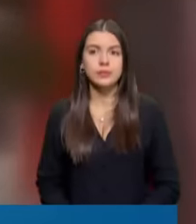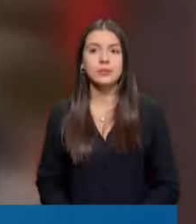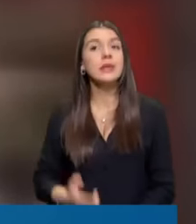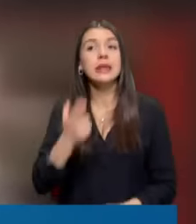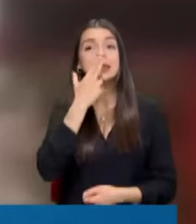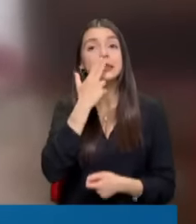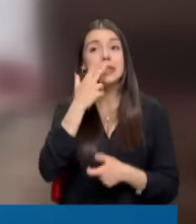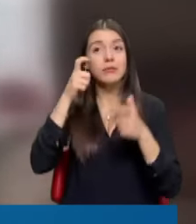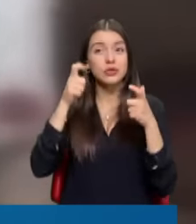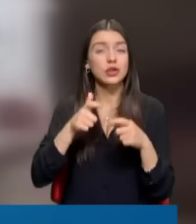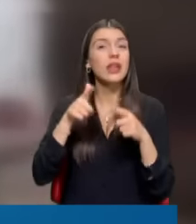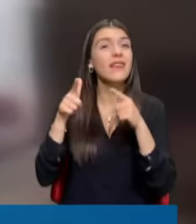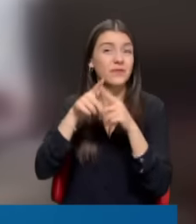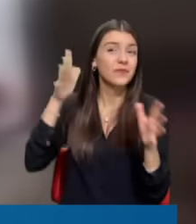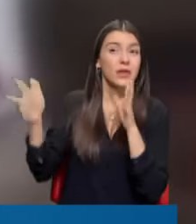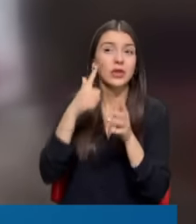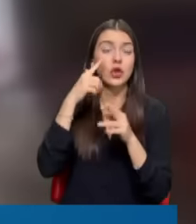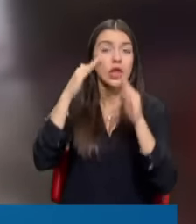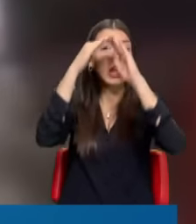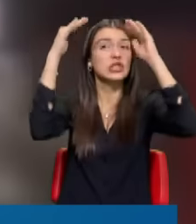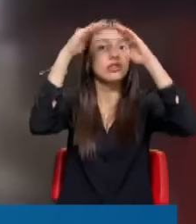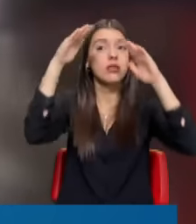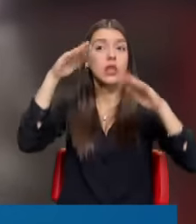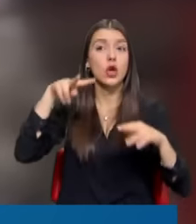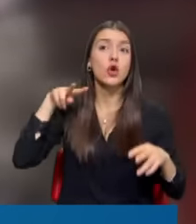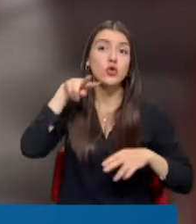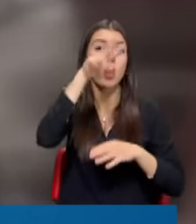Samsun'da fırtınanın yerinden söktüğü çatı yolda